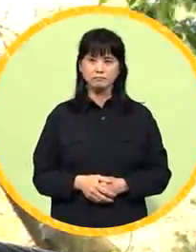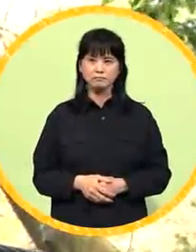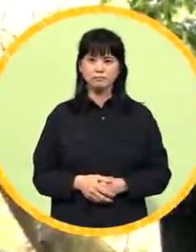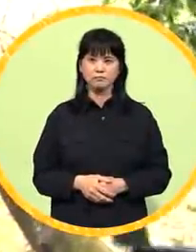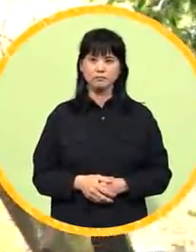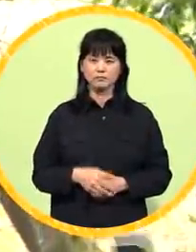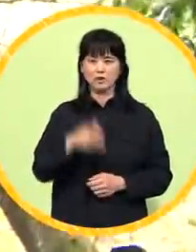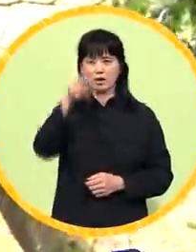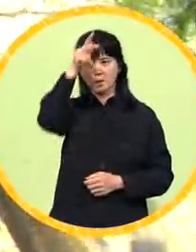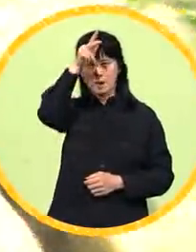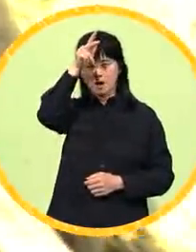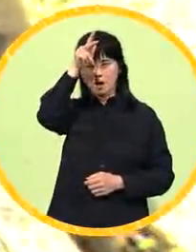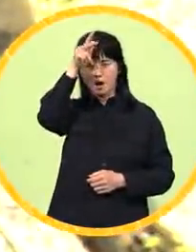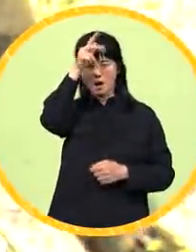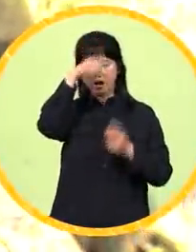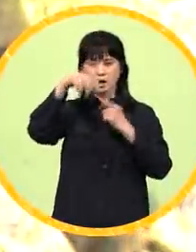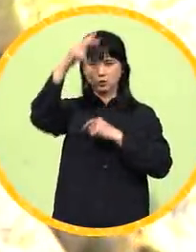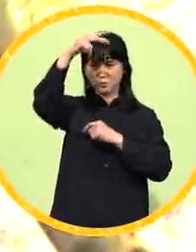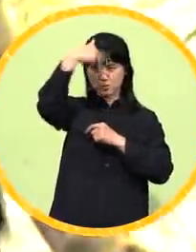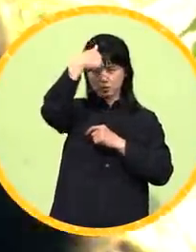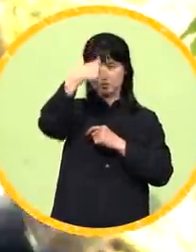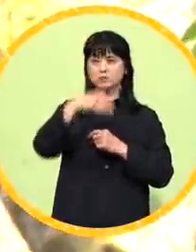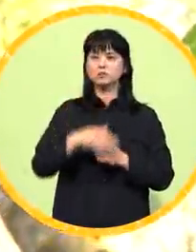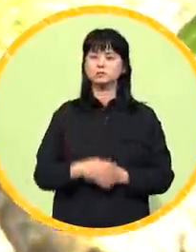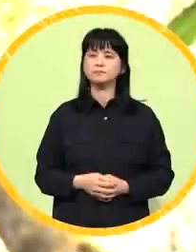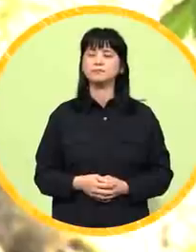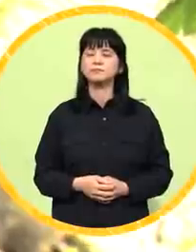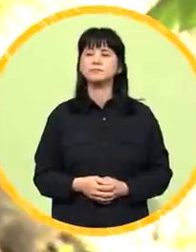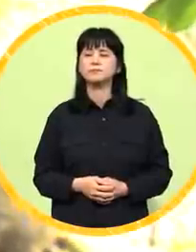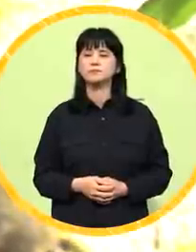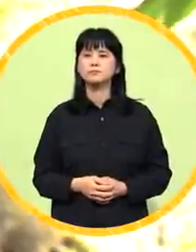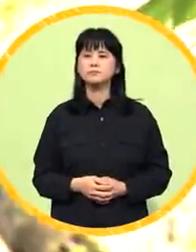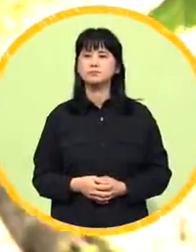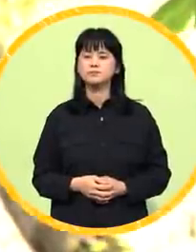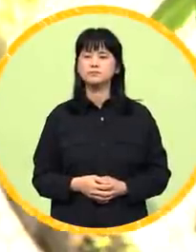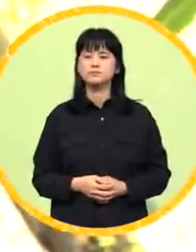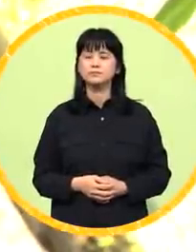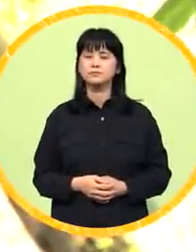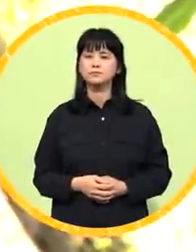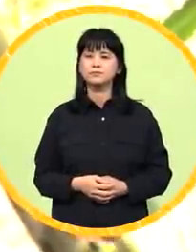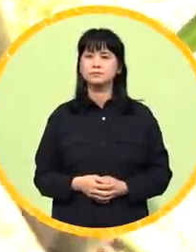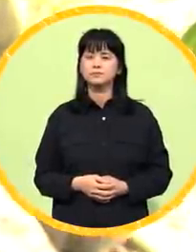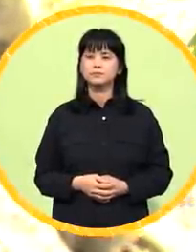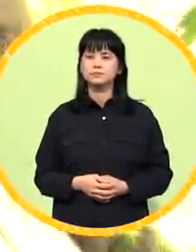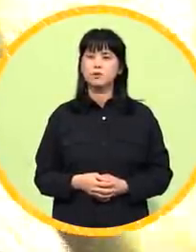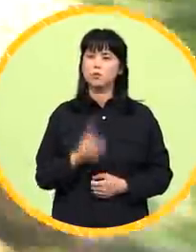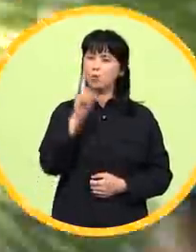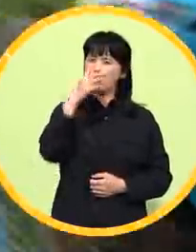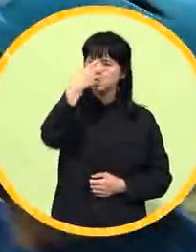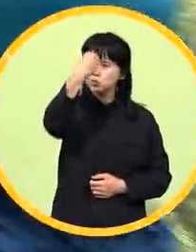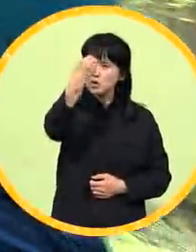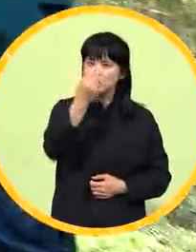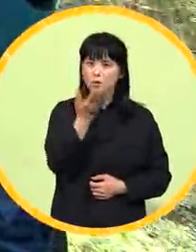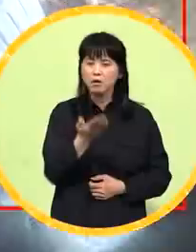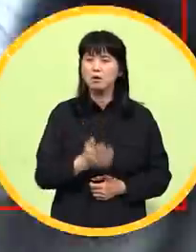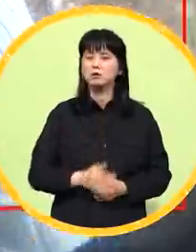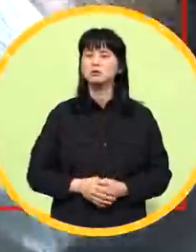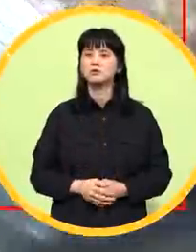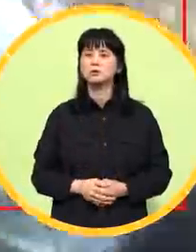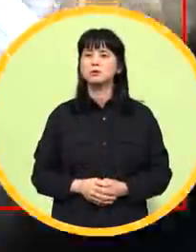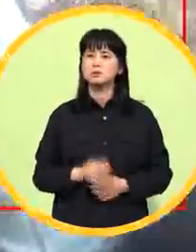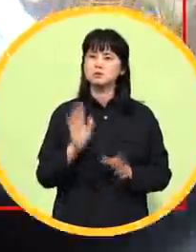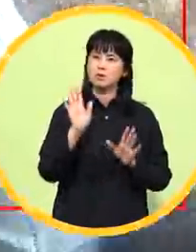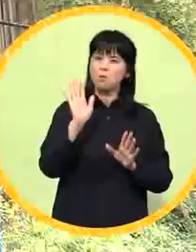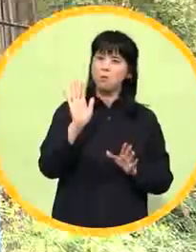大プロモカメラの向きが変わりました滑っんどんな風に映ってるんだろ